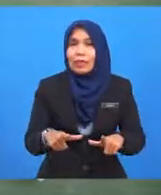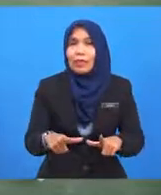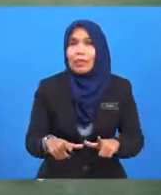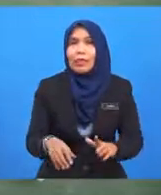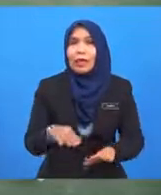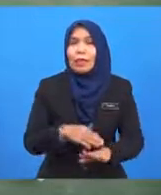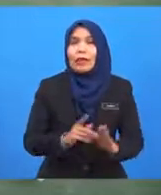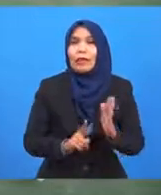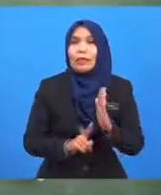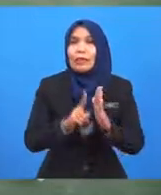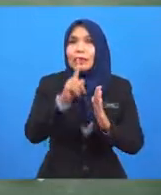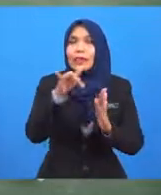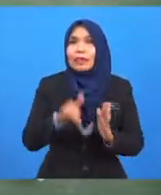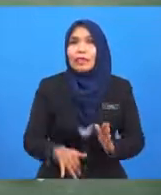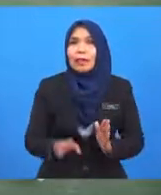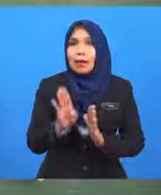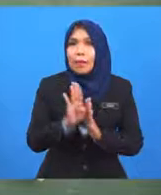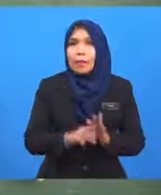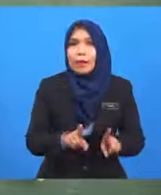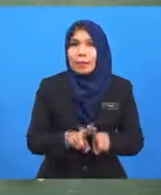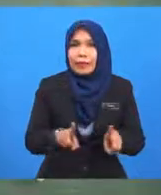ketinggian yang berbeza.